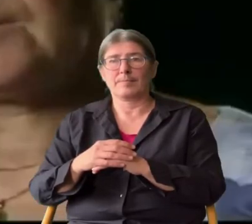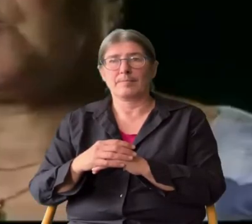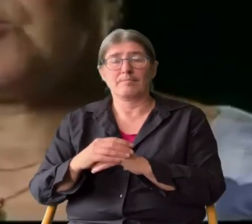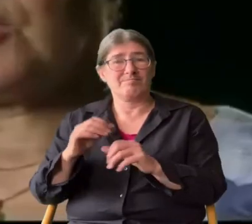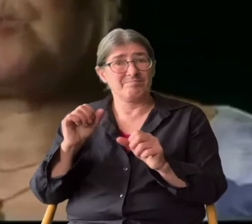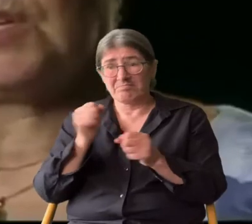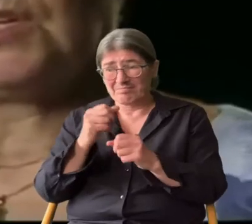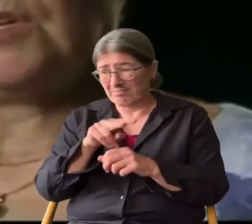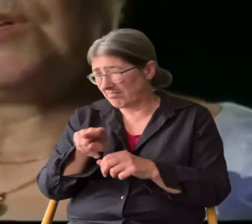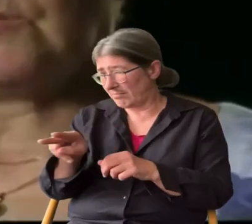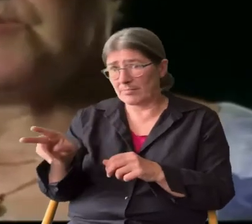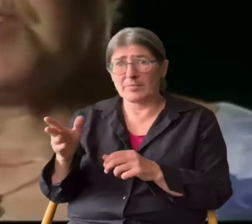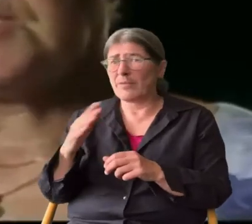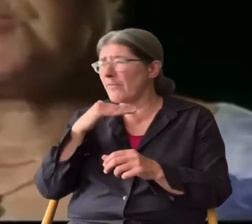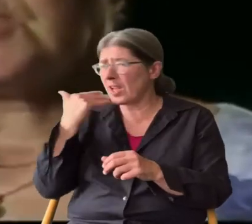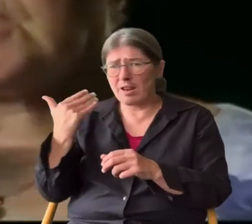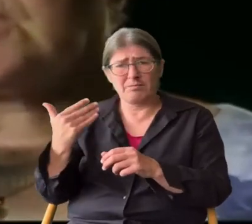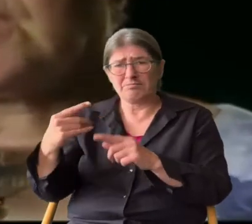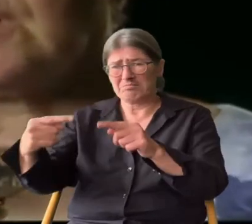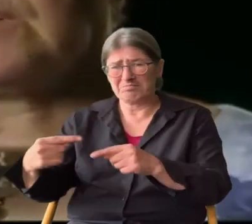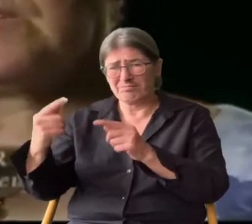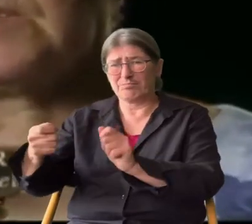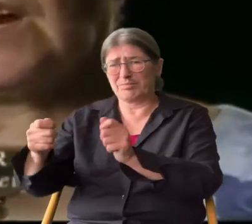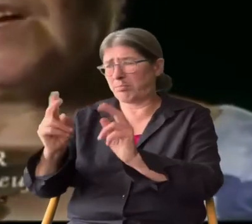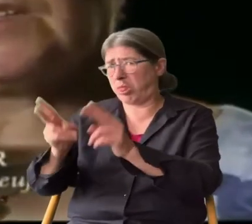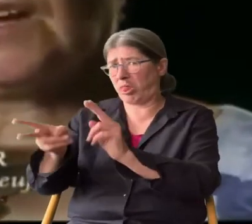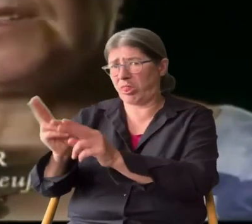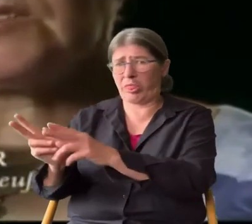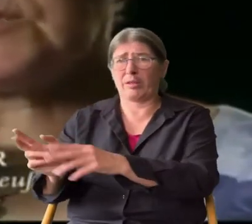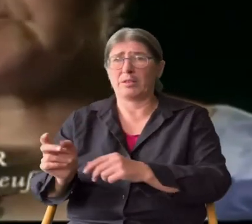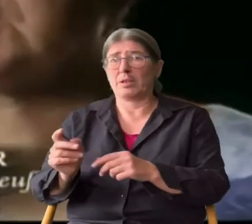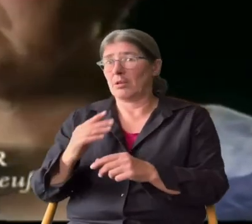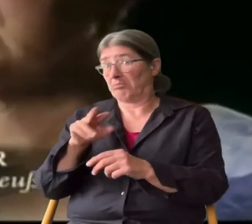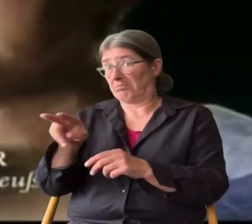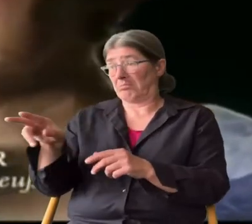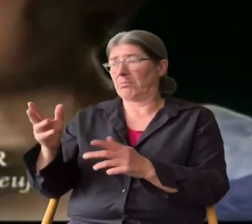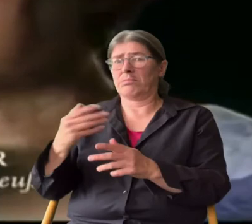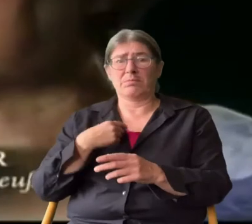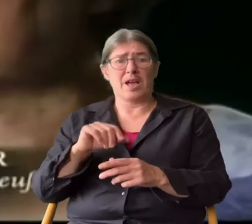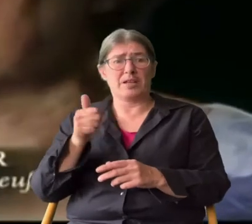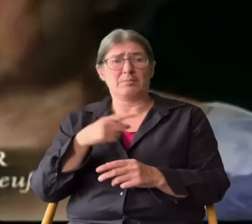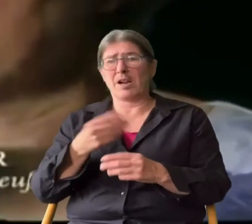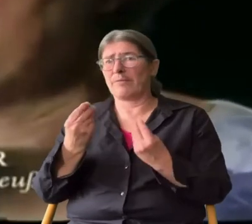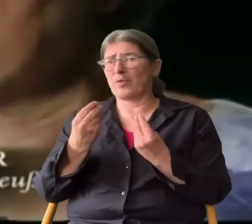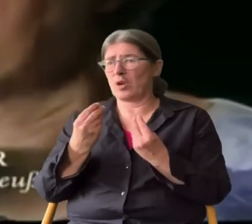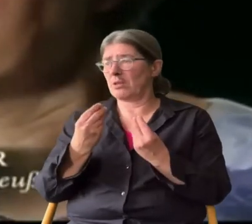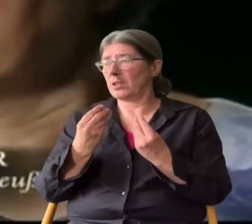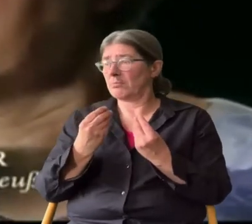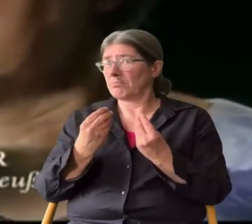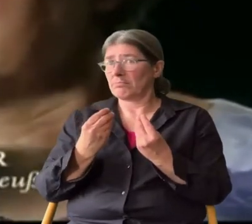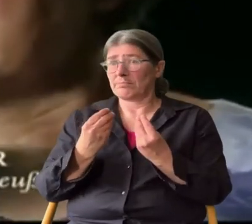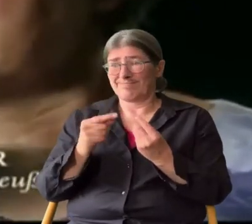Man konnte es gar nicht überschauen. So viele Fahrzeuge standen da. Und da hatte ich eigentlich so zum ersten Mal das Gefühl,